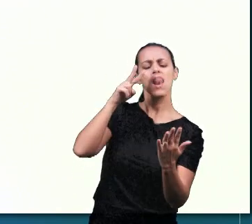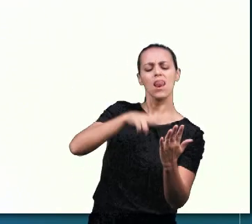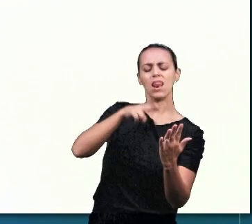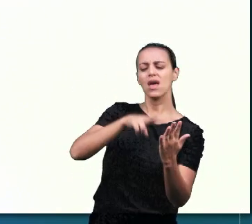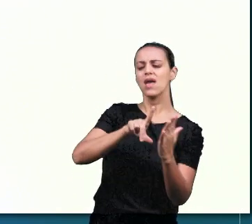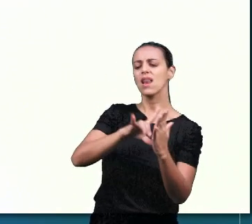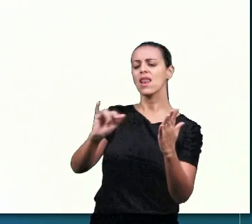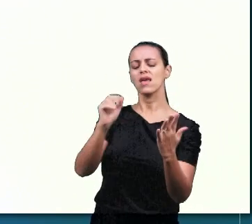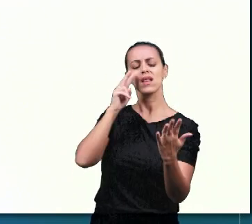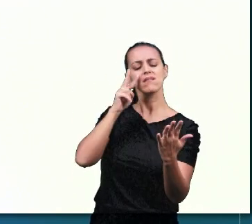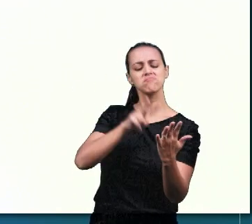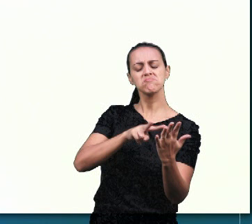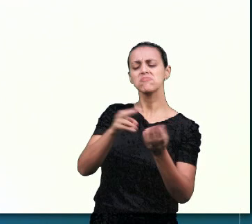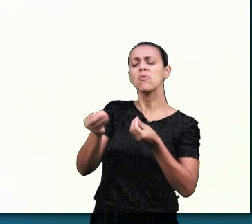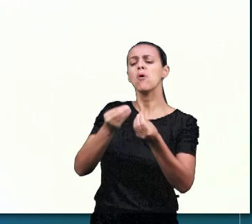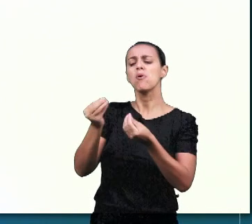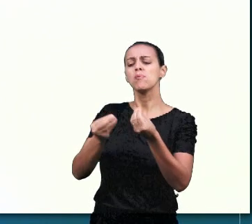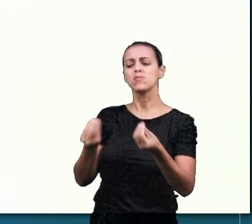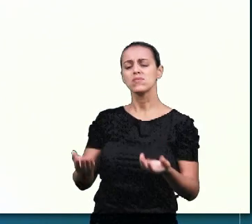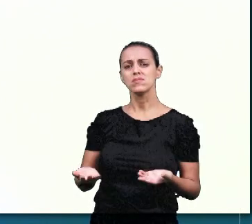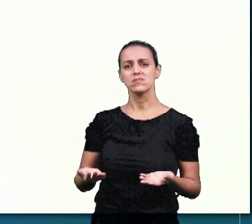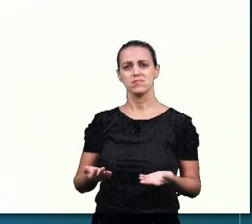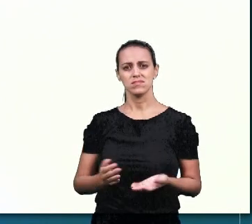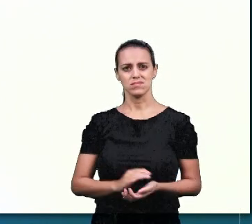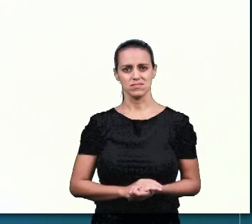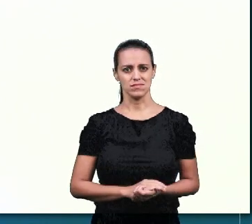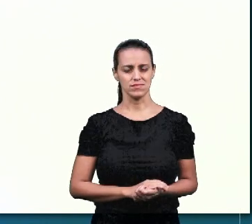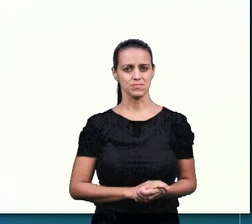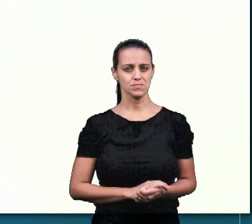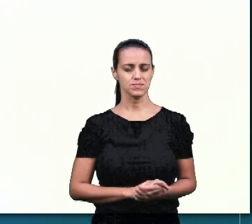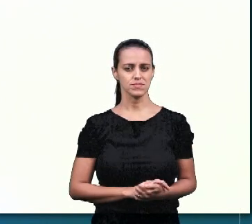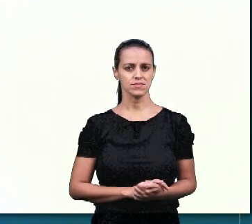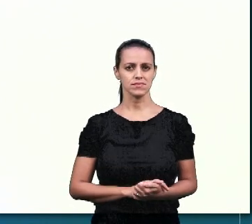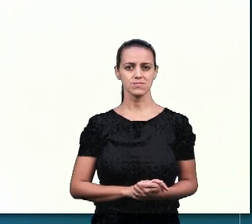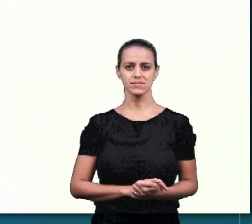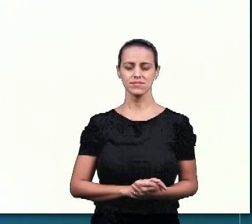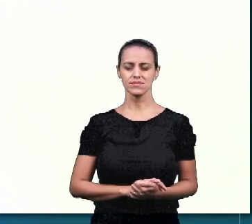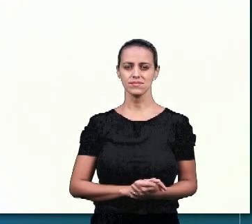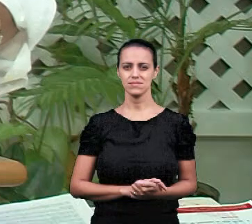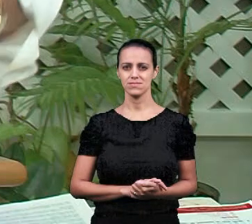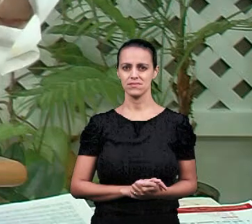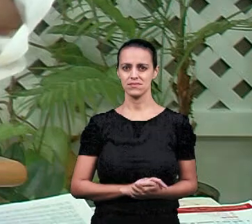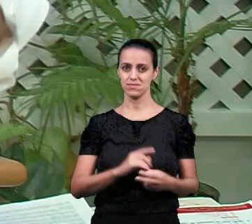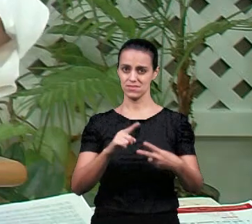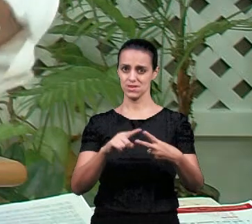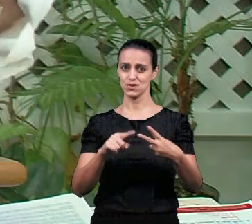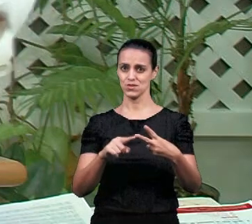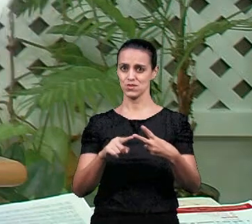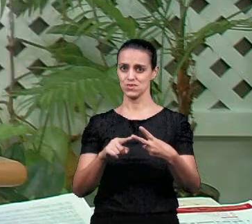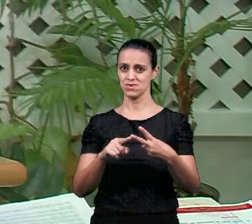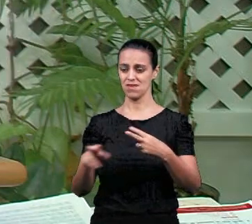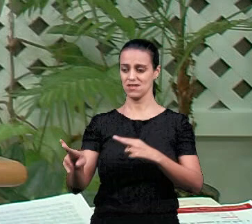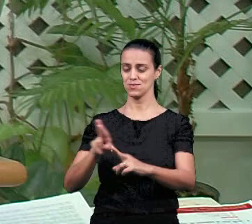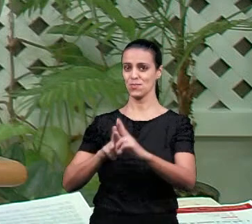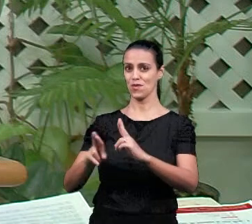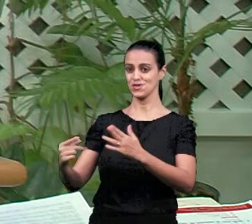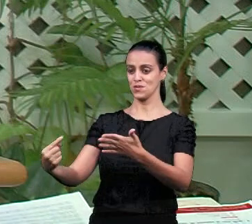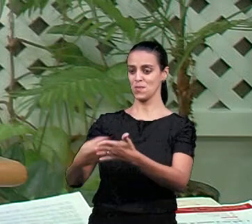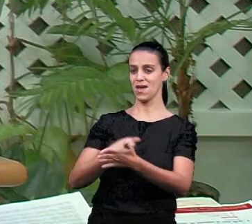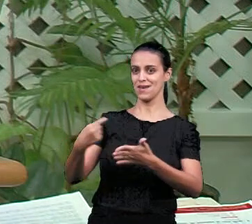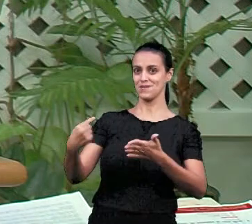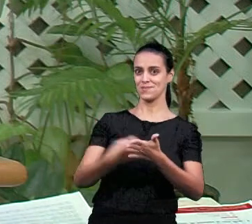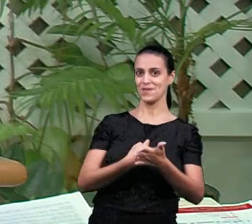questions. Qu'est-ce qui est écrit dans la loi et comment tu le lis? Ce qui est écrit dans la loi. Donc, deux questions. La même